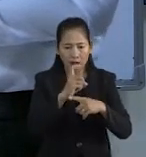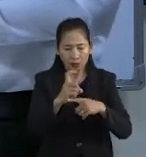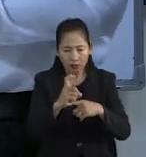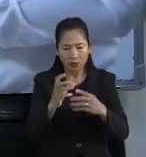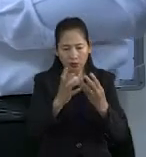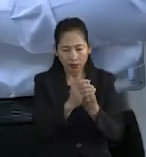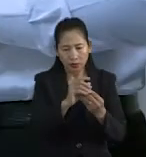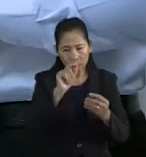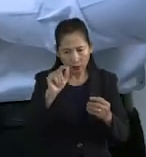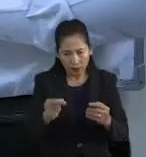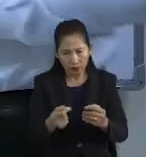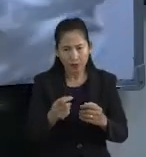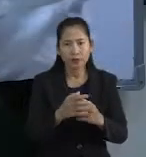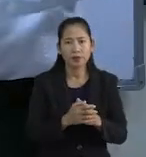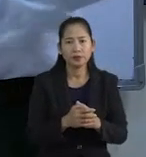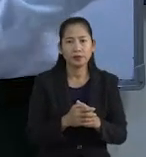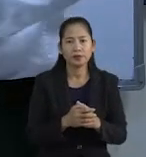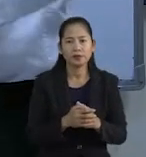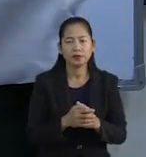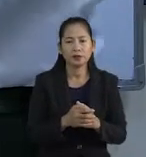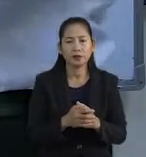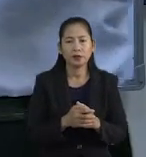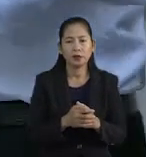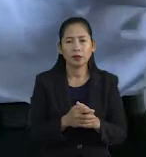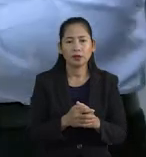lấy chầm nón tu sập hiện là còn lấy chầm nón tu sập hiện